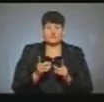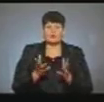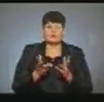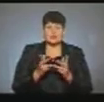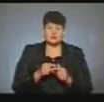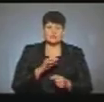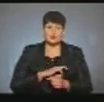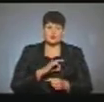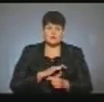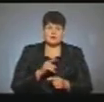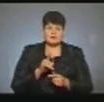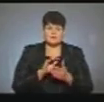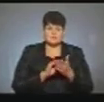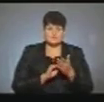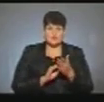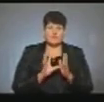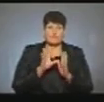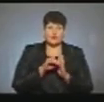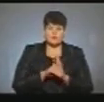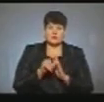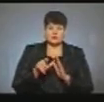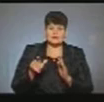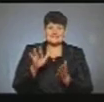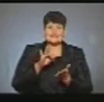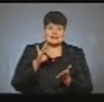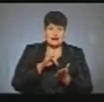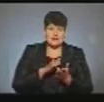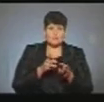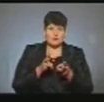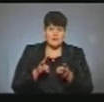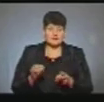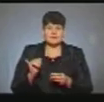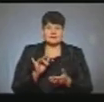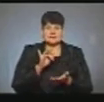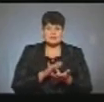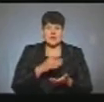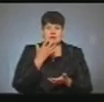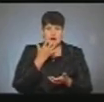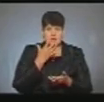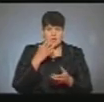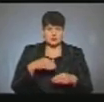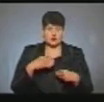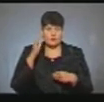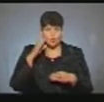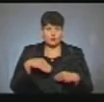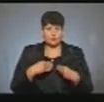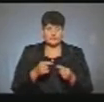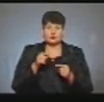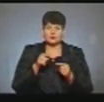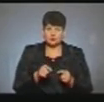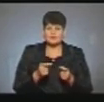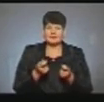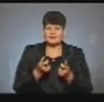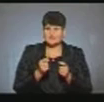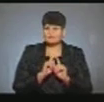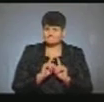споживачів, які вони опублікували, входять як споживачі з центральним опаленням, так і з центральним гарячим водопостачанням. Отут виходить